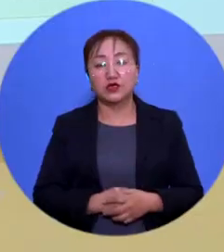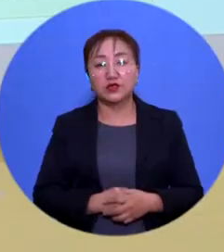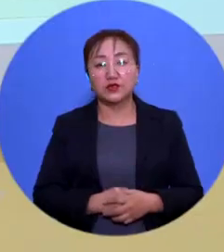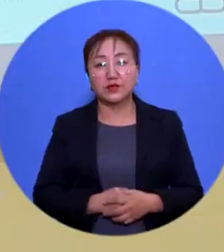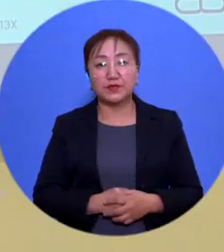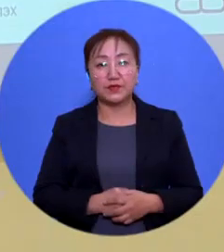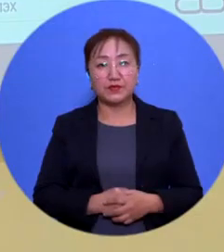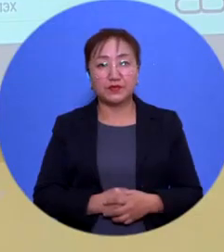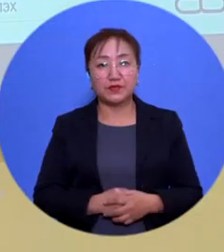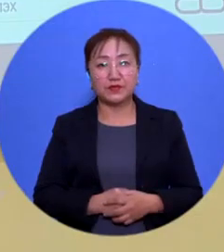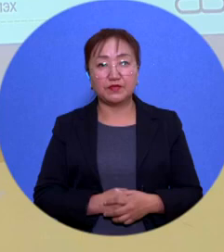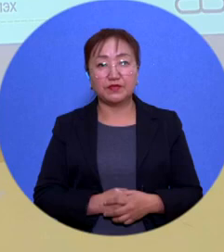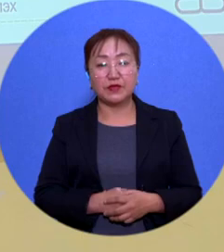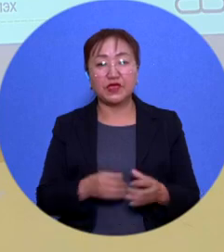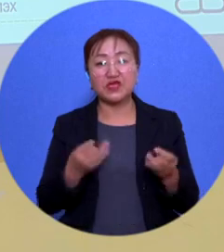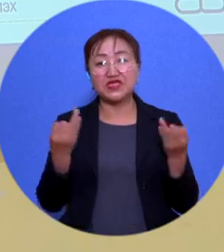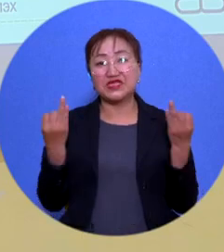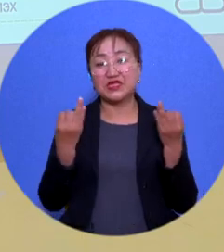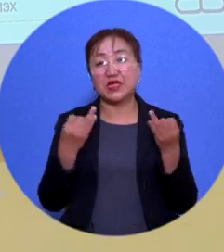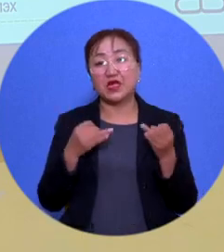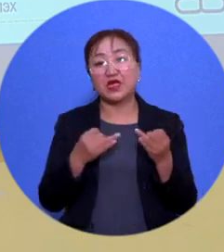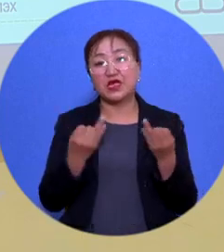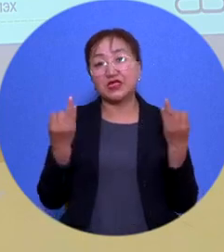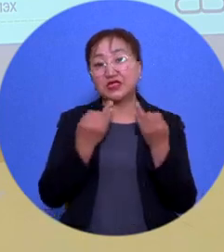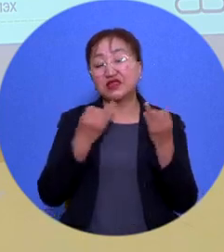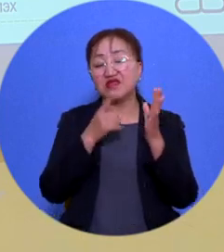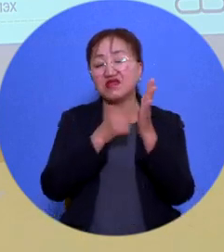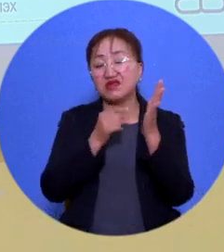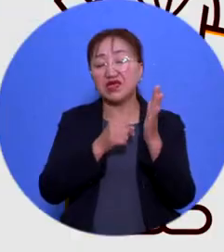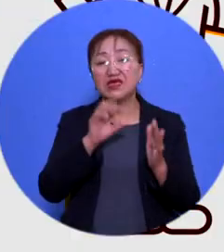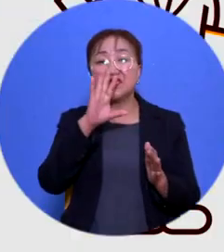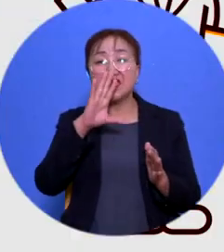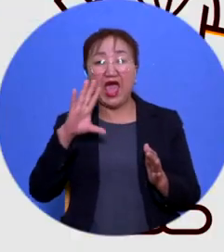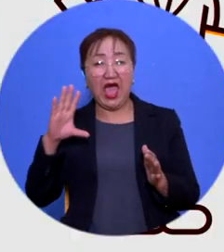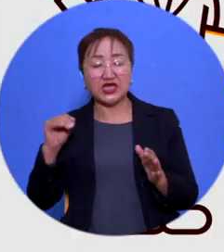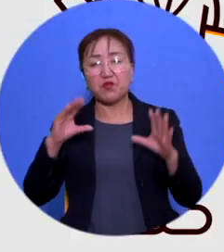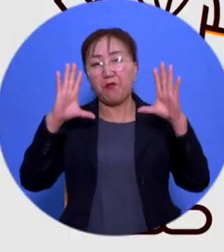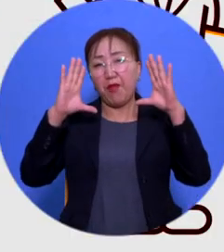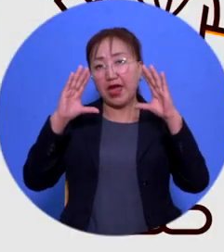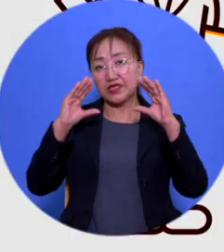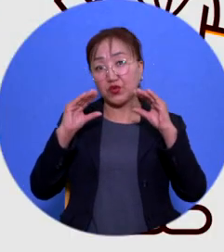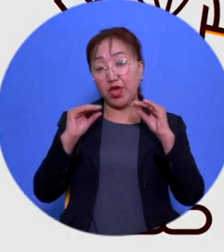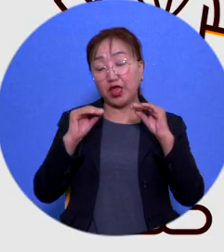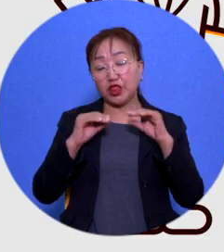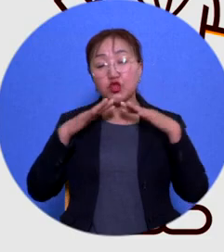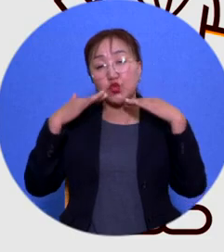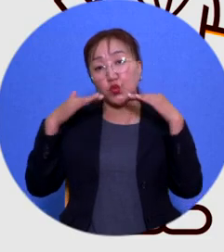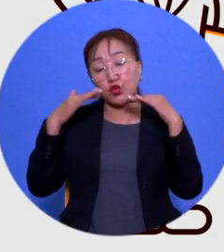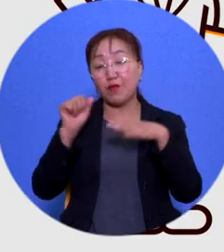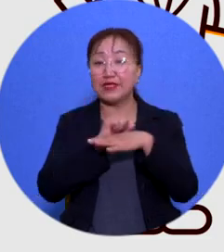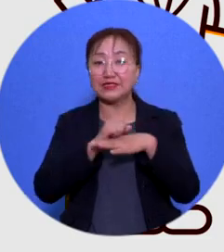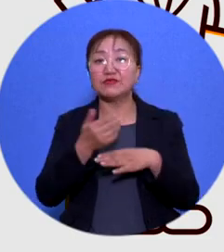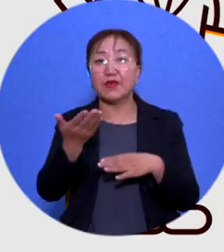нар юуны захим хэрэглээг яаж багасгах вэ гэдэг талаар ийм зөвлөгөө бэлдсэн байгаа. За нэгдүгürt өөрийгөө